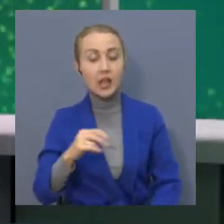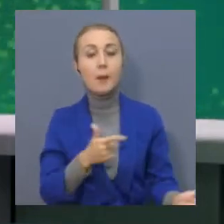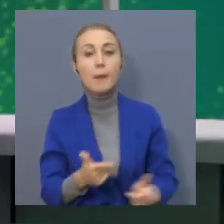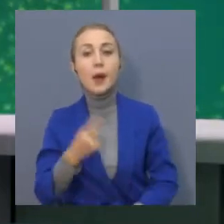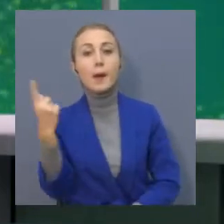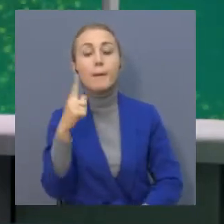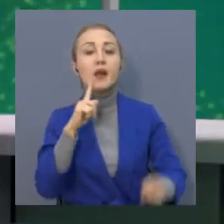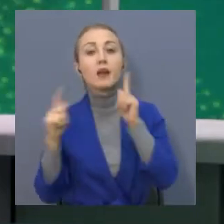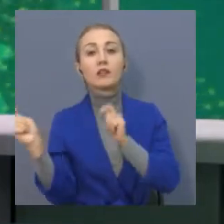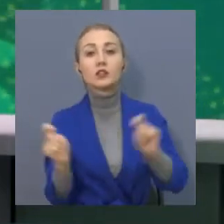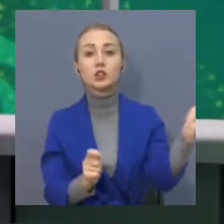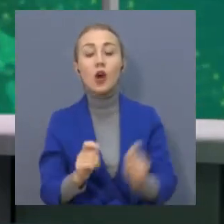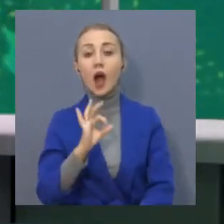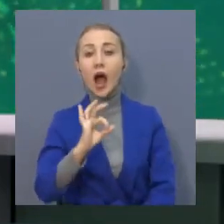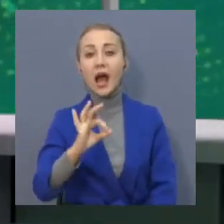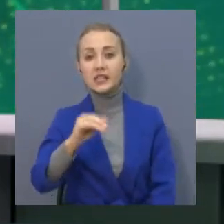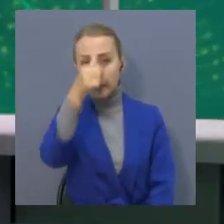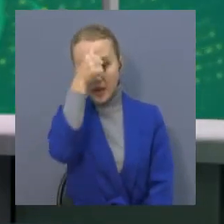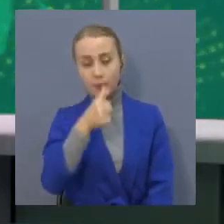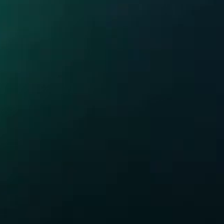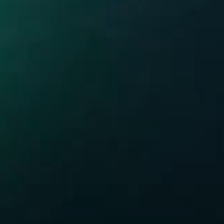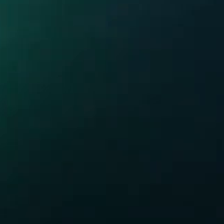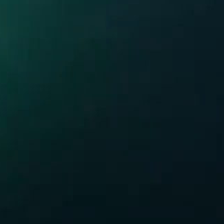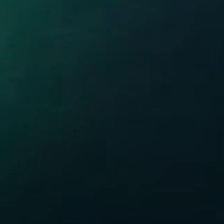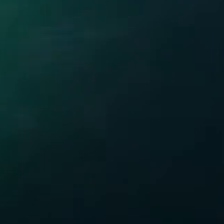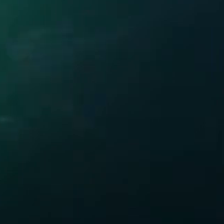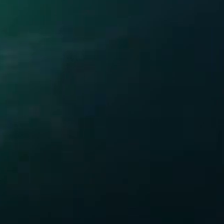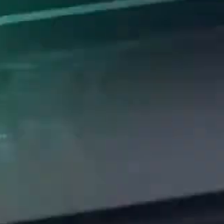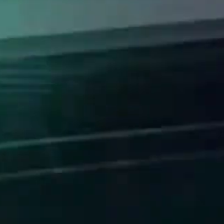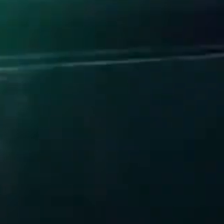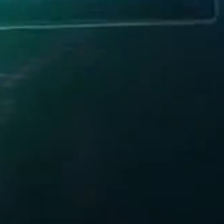деп жазылған мемлекет басшысының Twitter парақшасында.